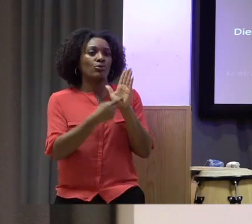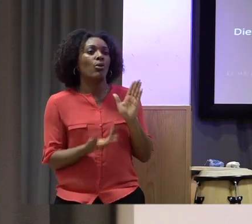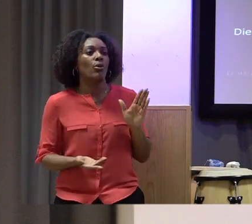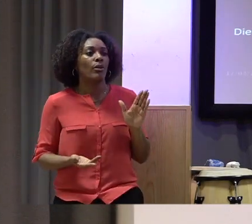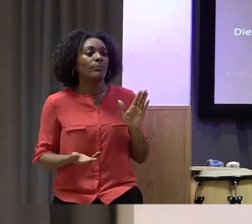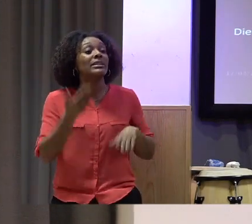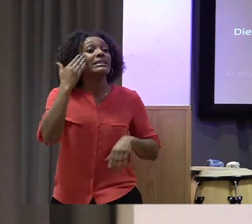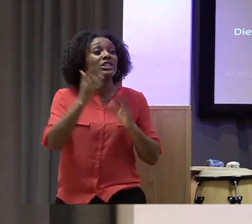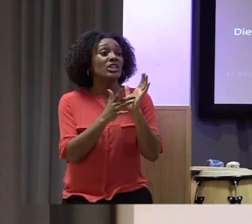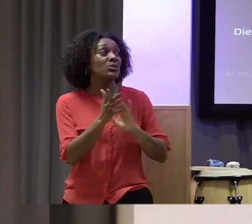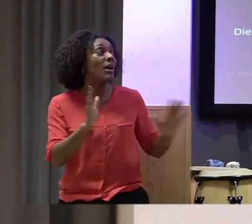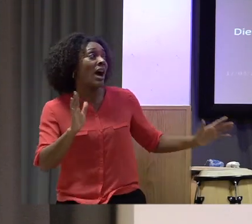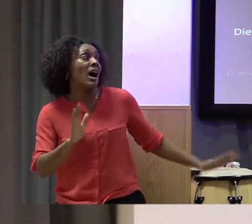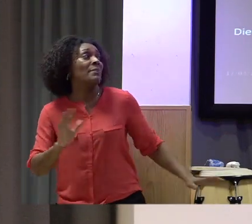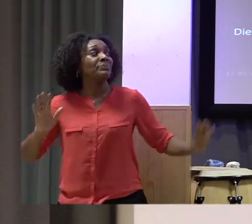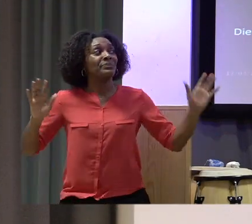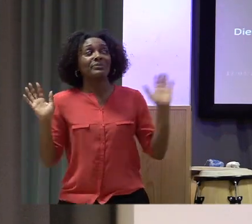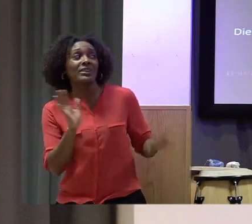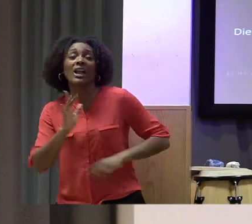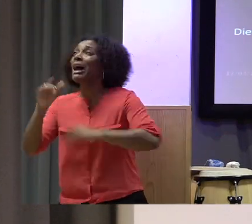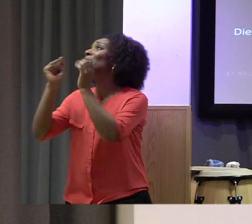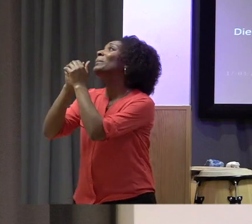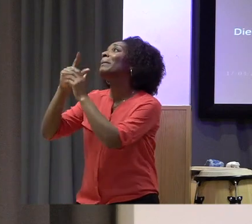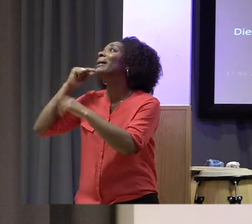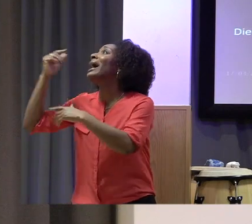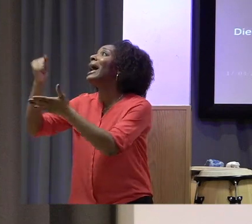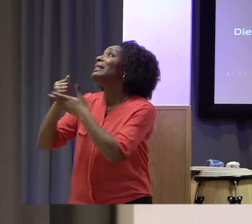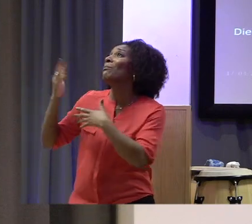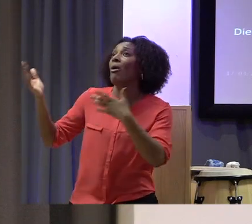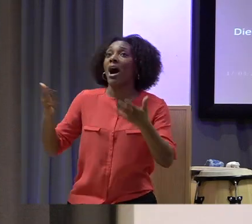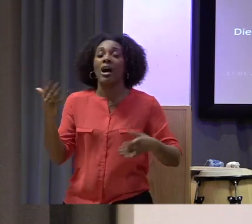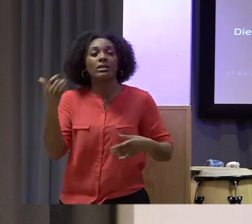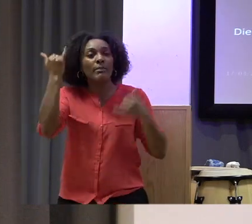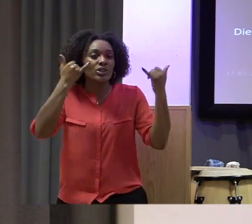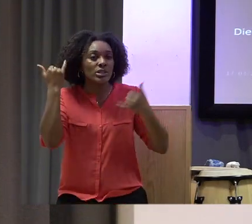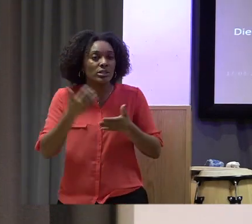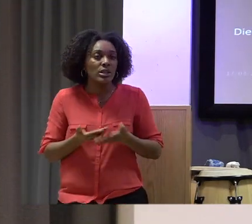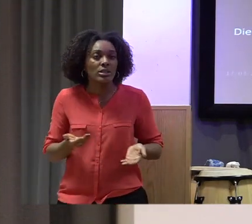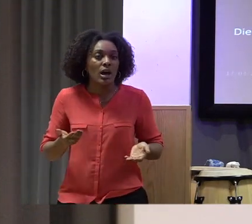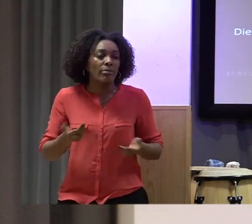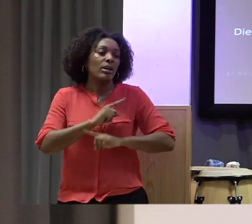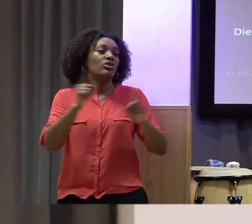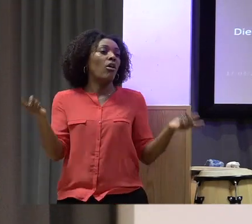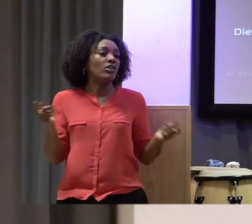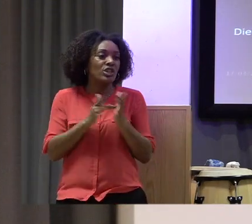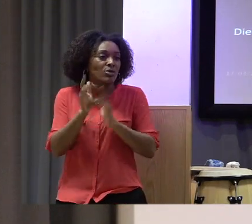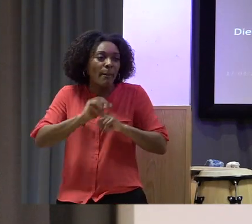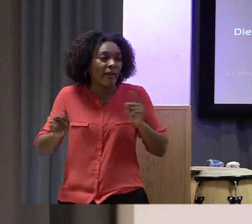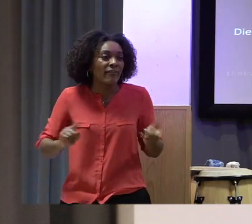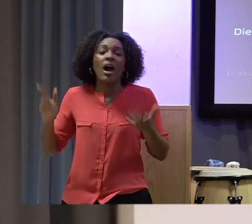normal. Ah, lui, c'est le Fils de Dieu, il n'a même pas besoin de prier, ça va aller tout seul. Non, Jésus n'a pas fait